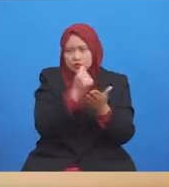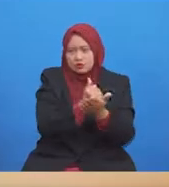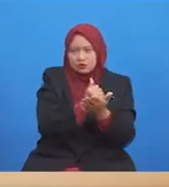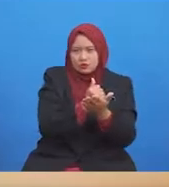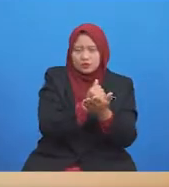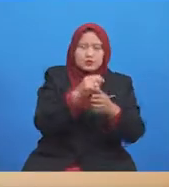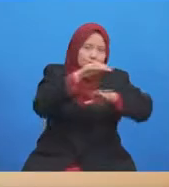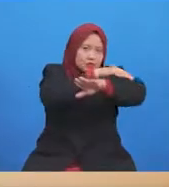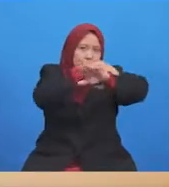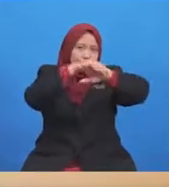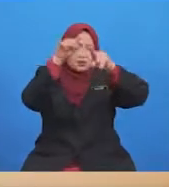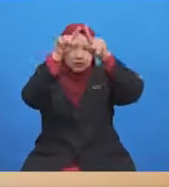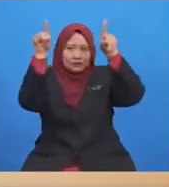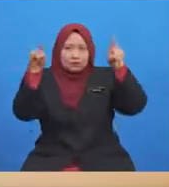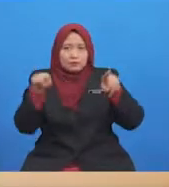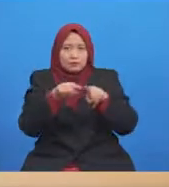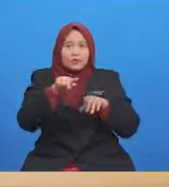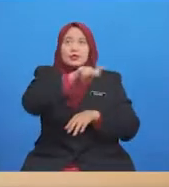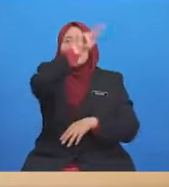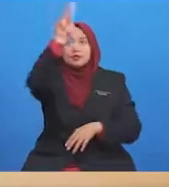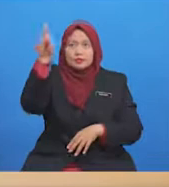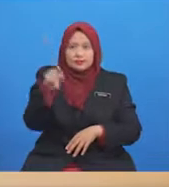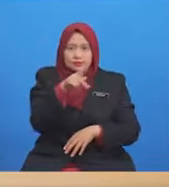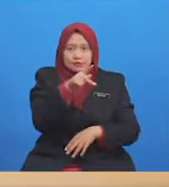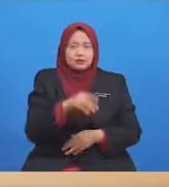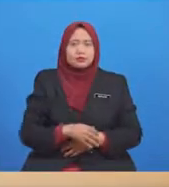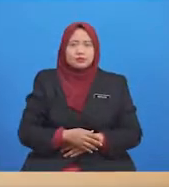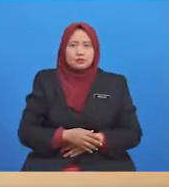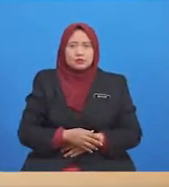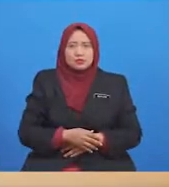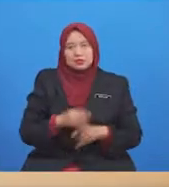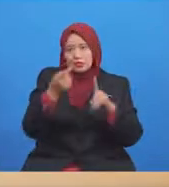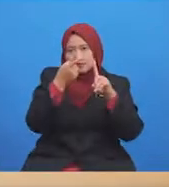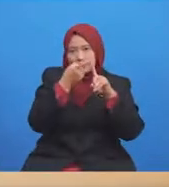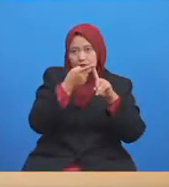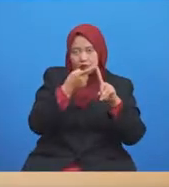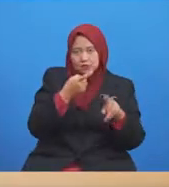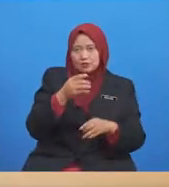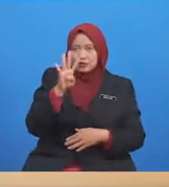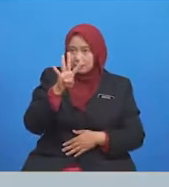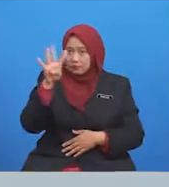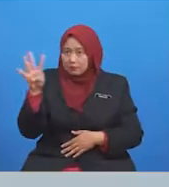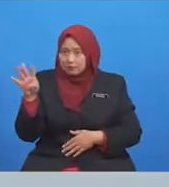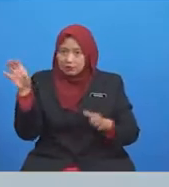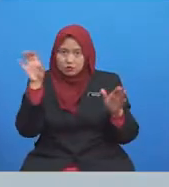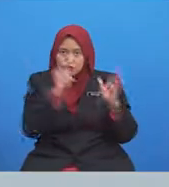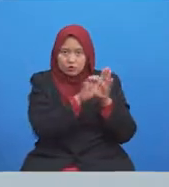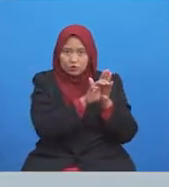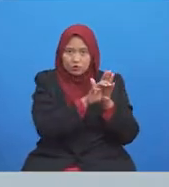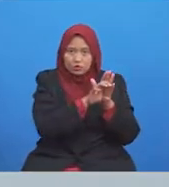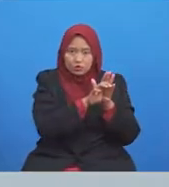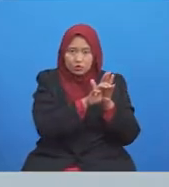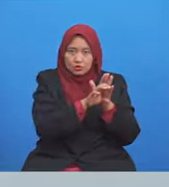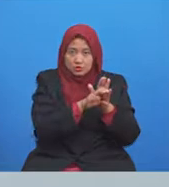Baiklah, murid-murid. Daripada keempat-empat contoh yang cikgu paparkan sebentar tadi, adakah